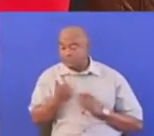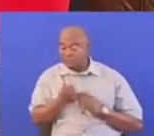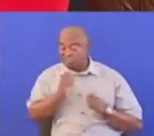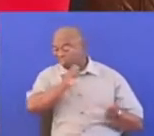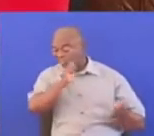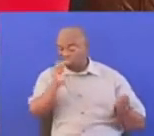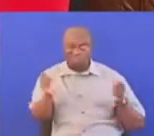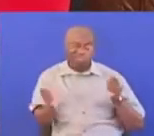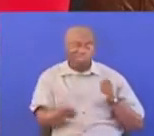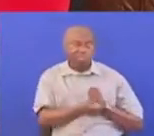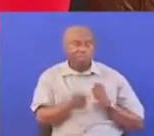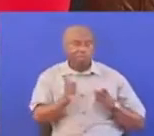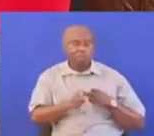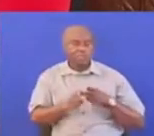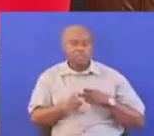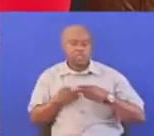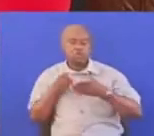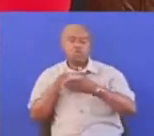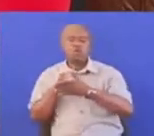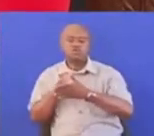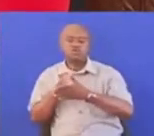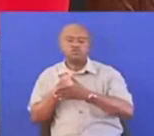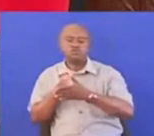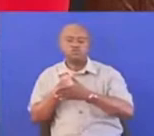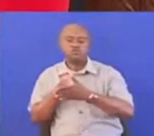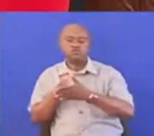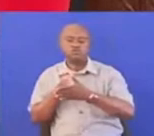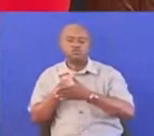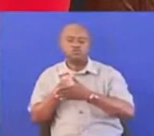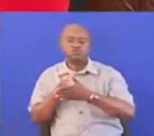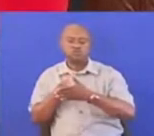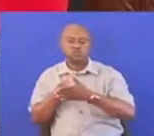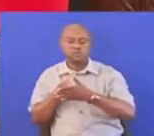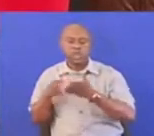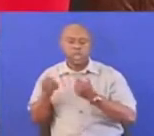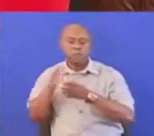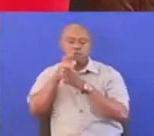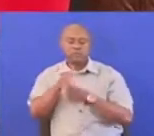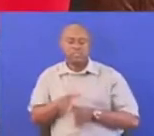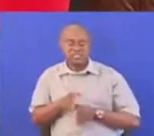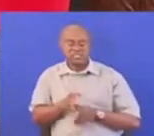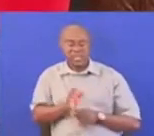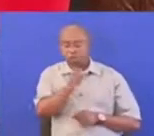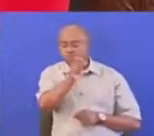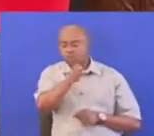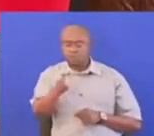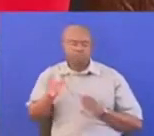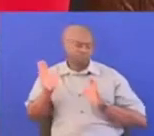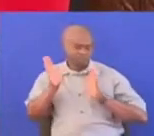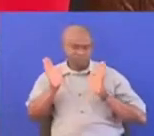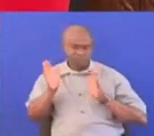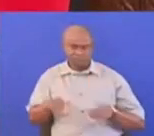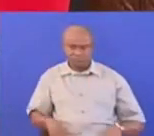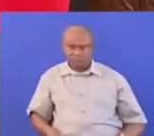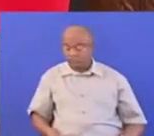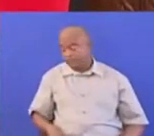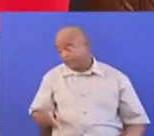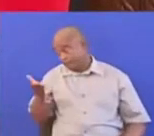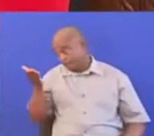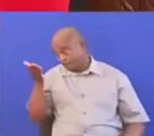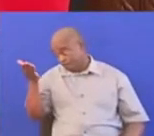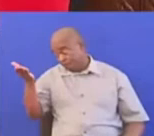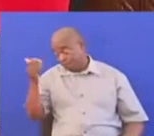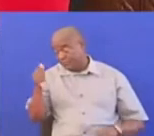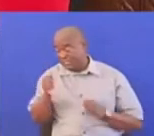vikageuka tena vikao ni kitega uchumi cha mhifadhi. Mheshimiwa spika,